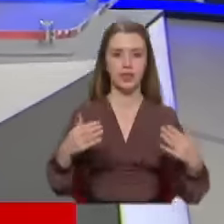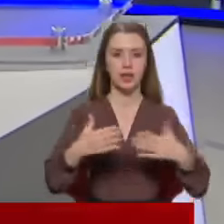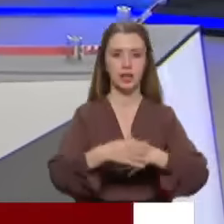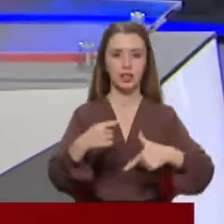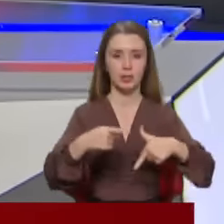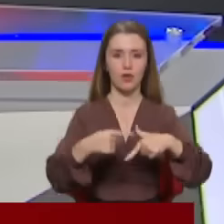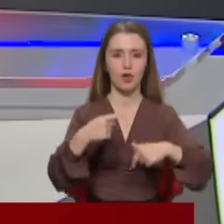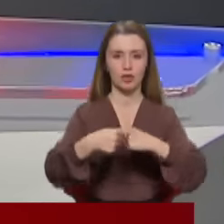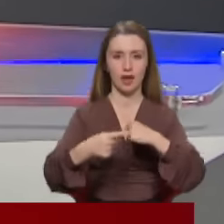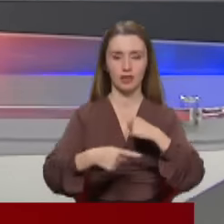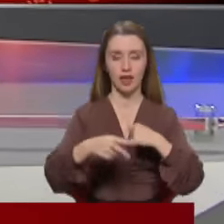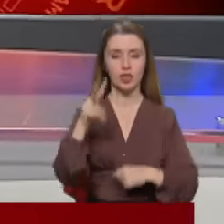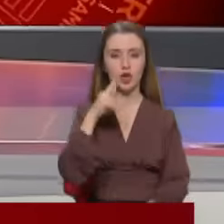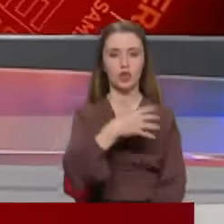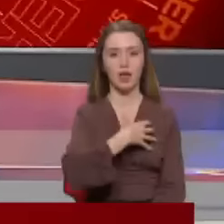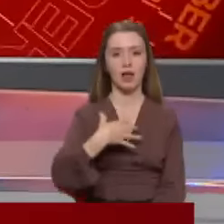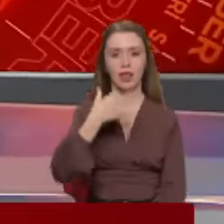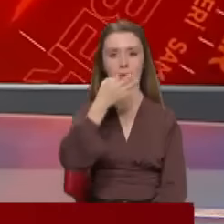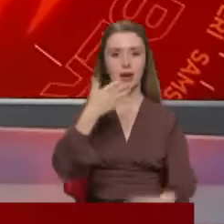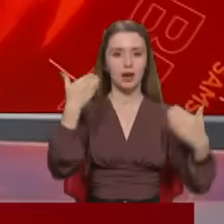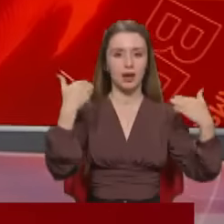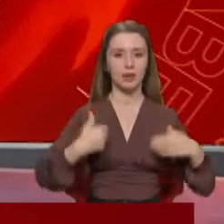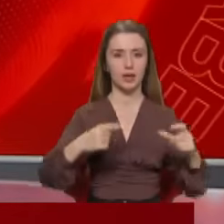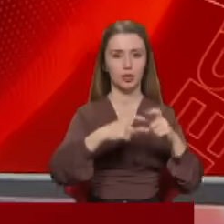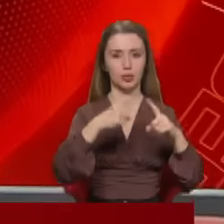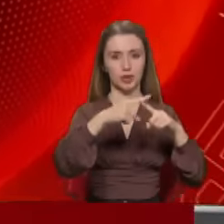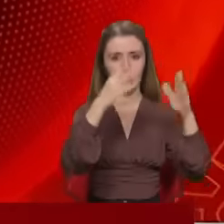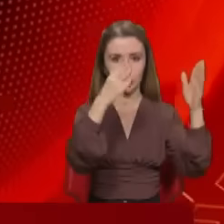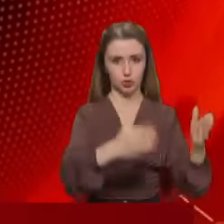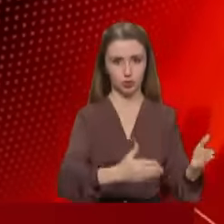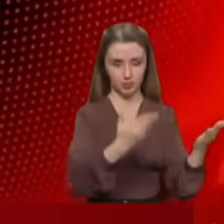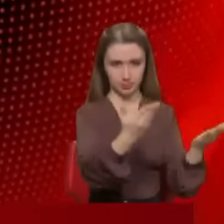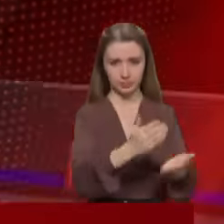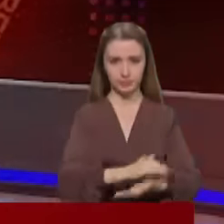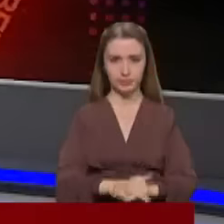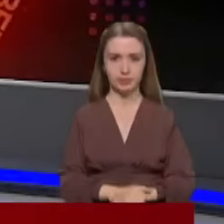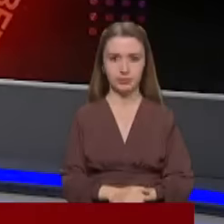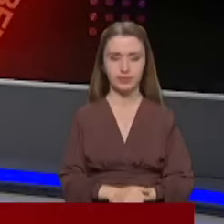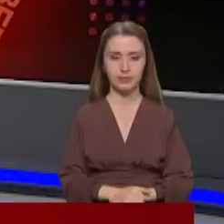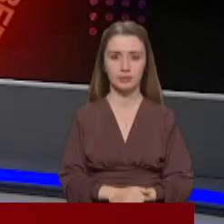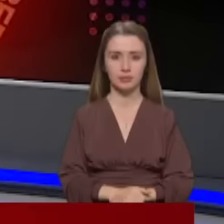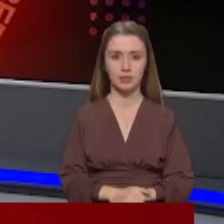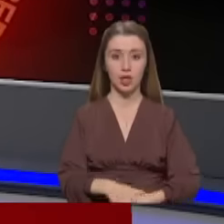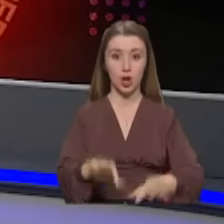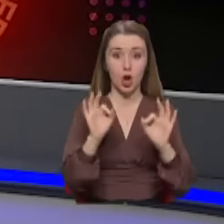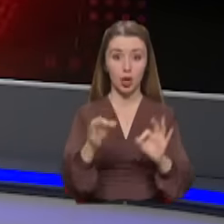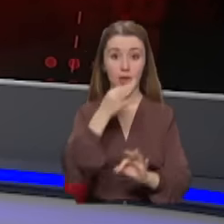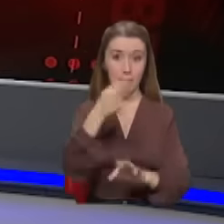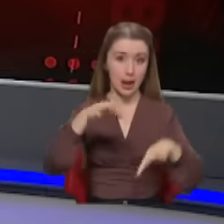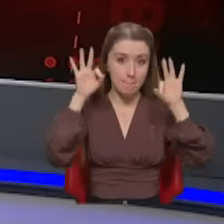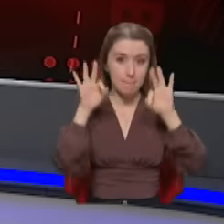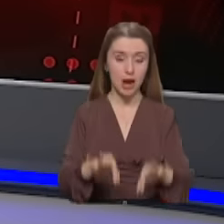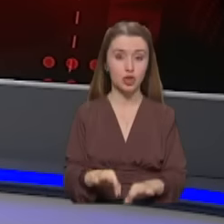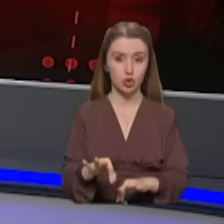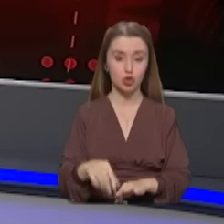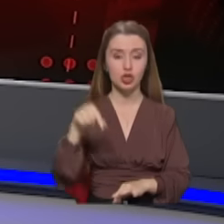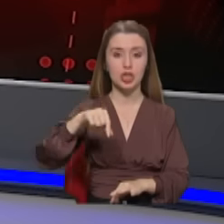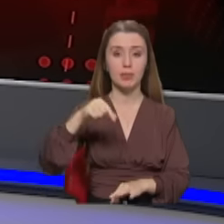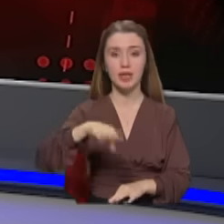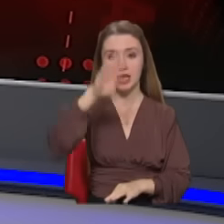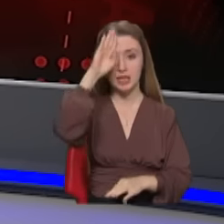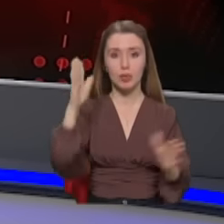efendim, iyi akşamlar. Fox hafta sonu ana haber bülteniyle karşınızdayız. Ben Gülbin Tosun. Efendim, sıcak bir gelişmeyle başlıyoruz bültene.